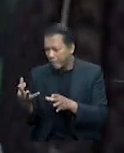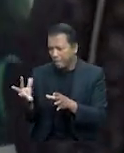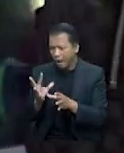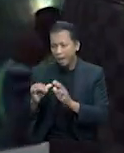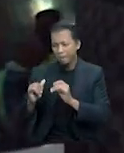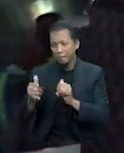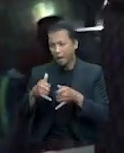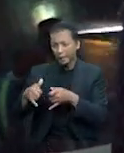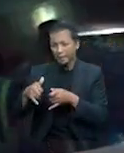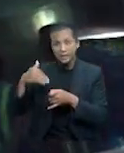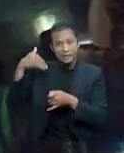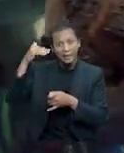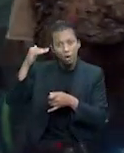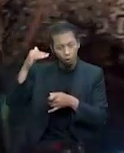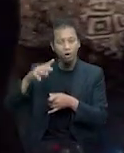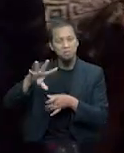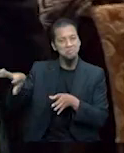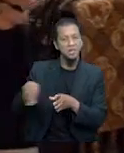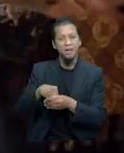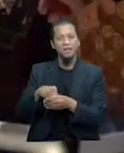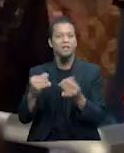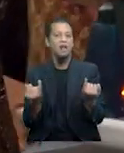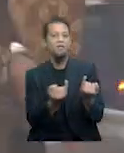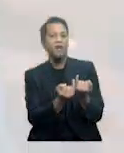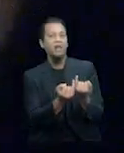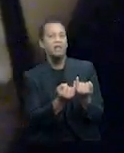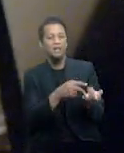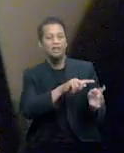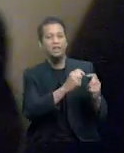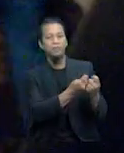di lapangan bagi Asnawi Mangkualam dan kawan-kawan.